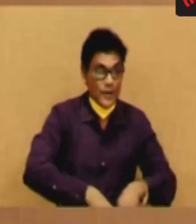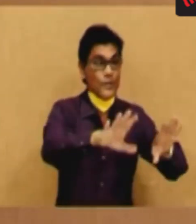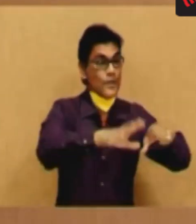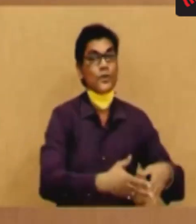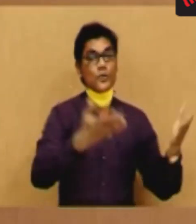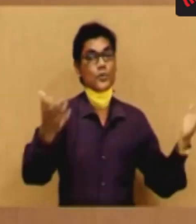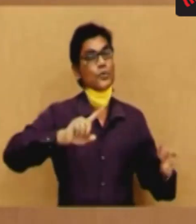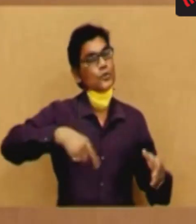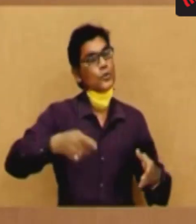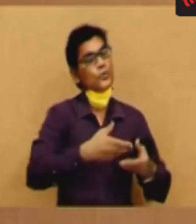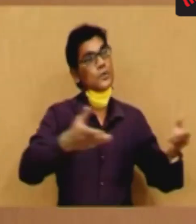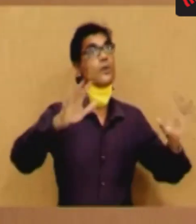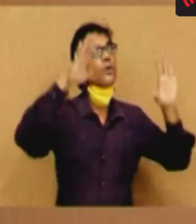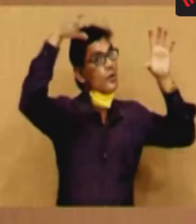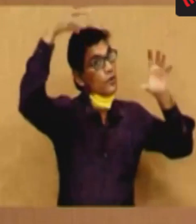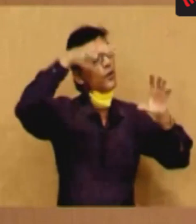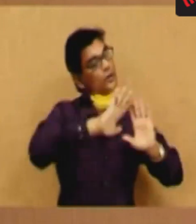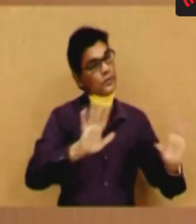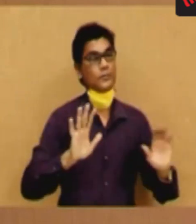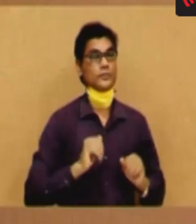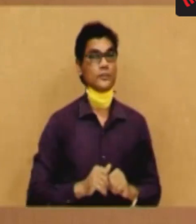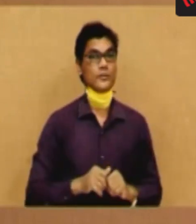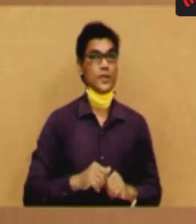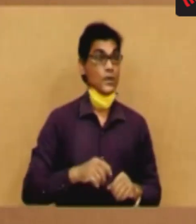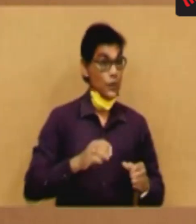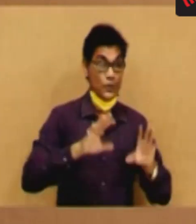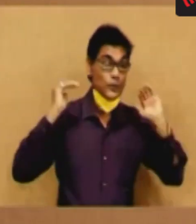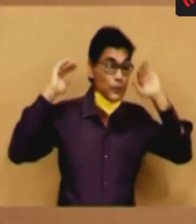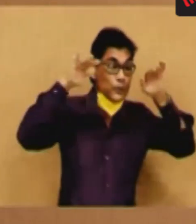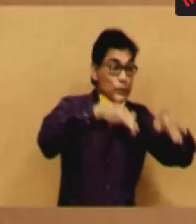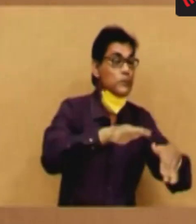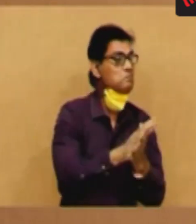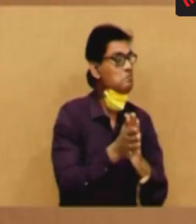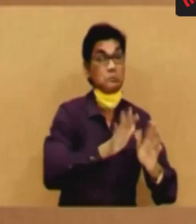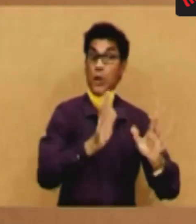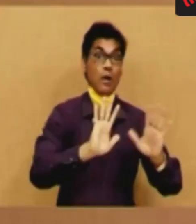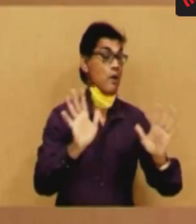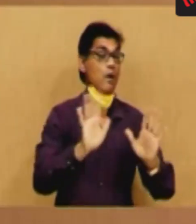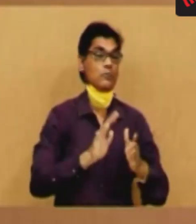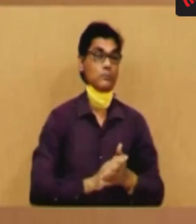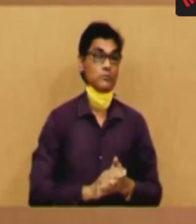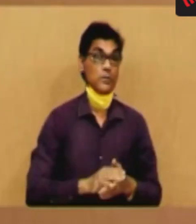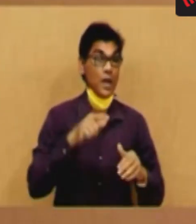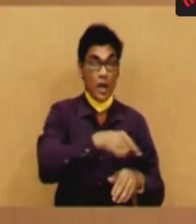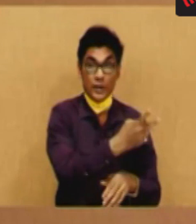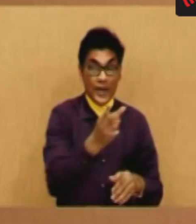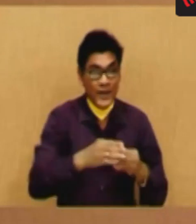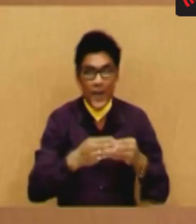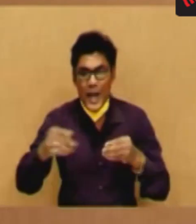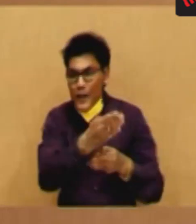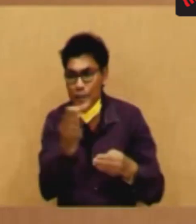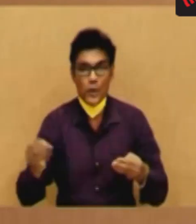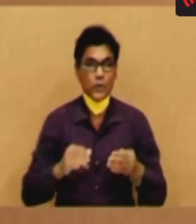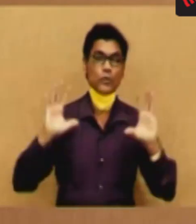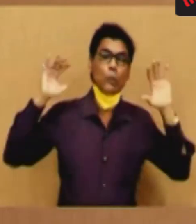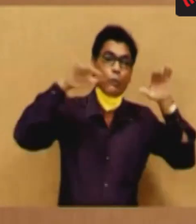ଖରାରେ ସବୁଦିନ କିଛି ସମୟ ପାଇଁ ରଖନ୍ତୁ। ଗହଳି ଜାଗାକୁ ତାଙ୍କୁ ନେବା ନାହିଁ କିମ୍ବା ତାଙ୍କ ଆଖପାଖରେ ମଧ୍ୟ